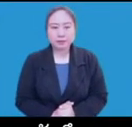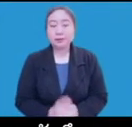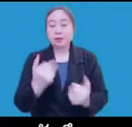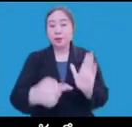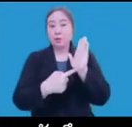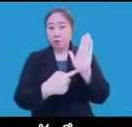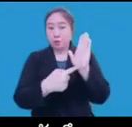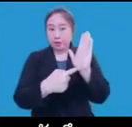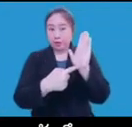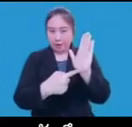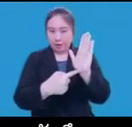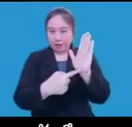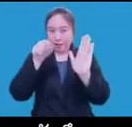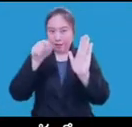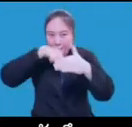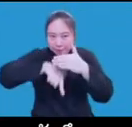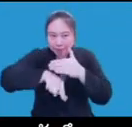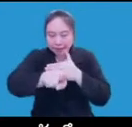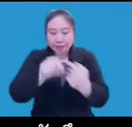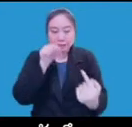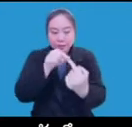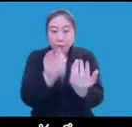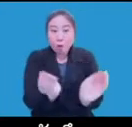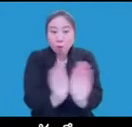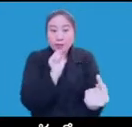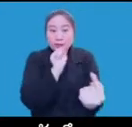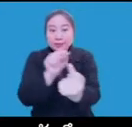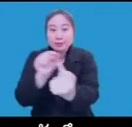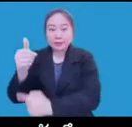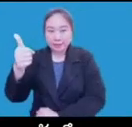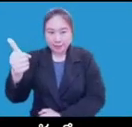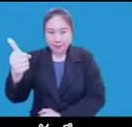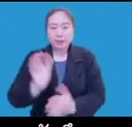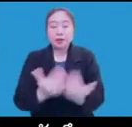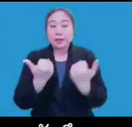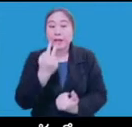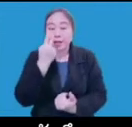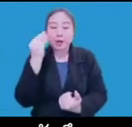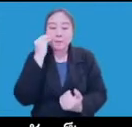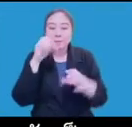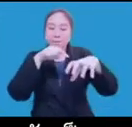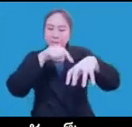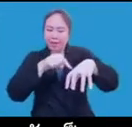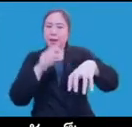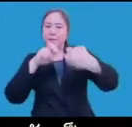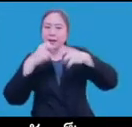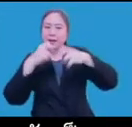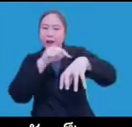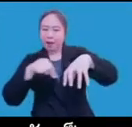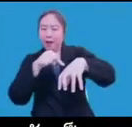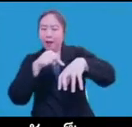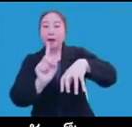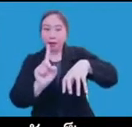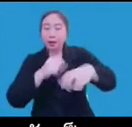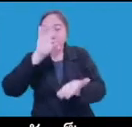อันนี้เป็นตัวอย่างนะครับล็อกบุ๊กเนี่ยสามารถลงถึงครัวเรือนได้แล้วก็เห็นนะครับว่าอย่างบ้านเนี้ยนะครับมีปัญหาอะไรบ้างนะครับสามาร